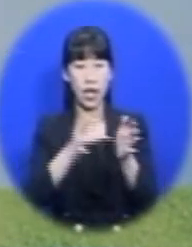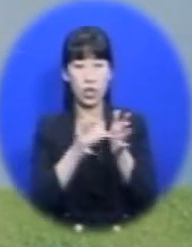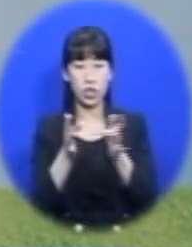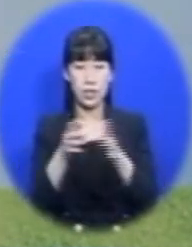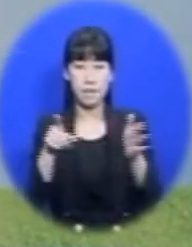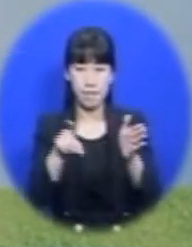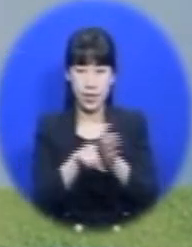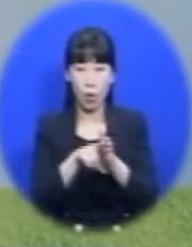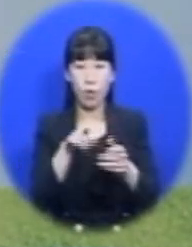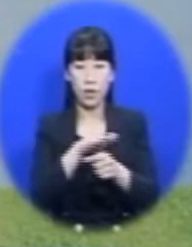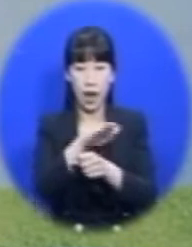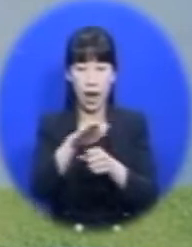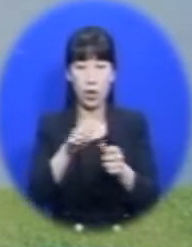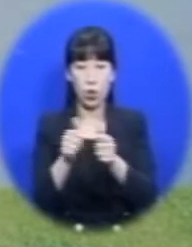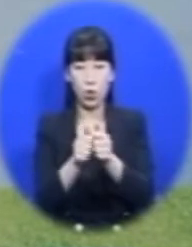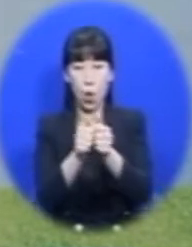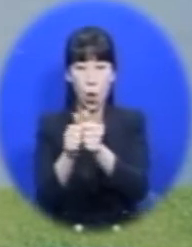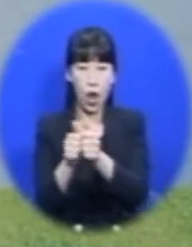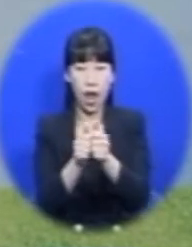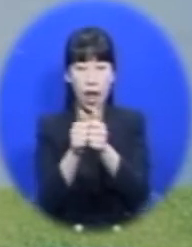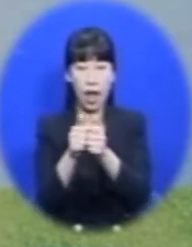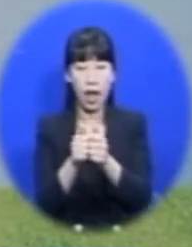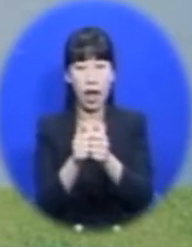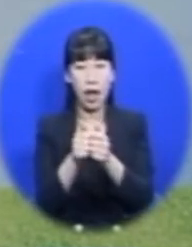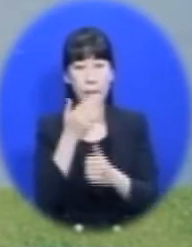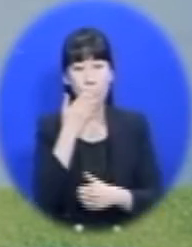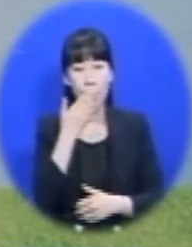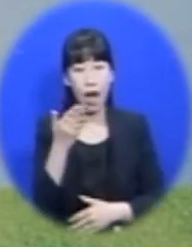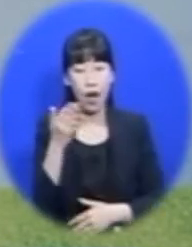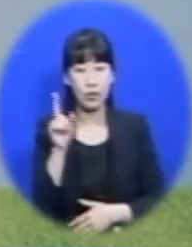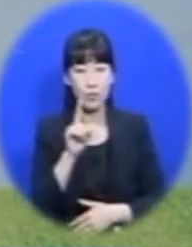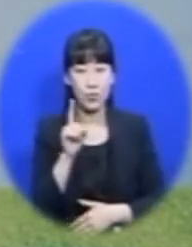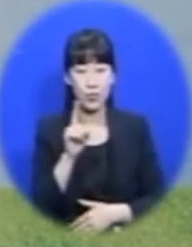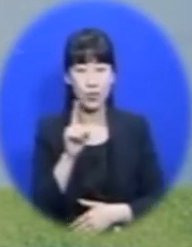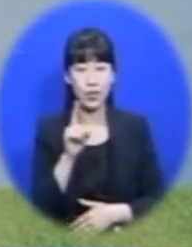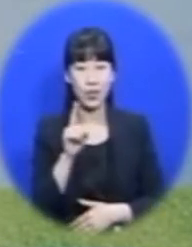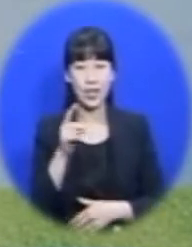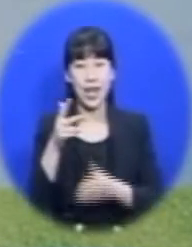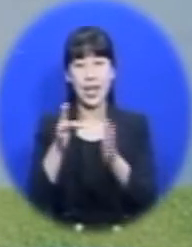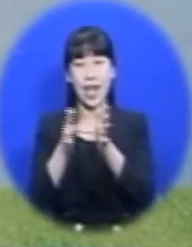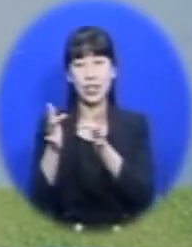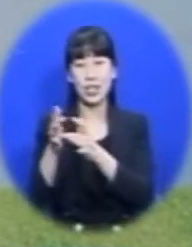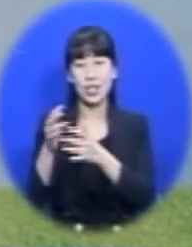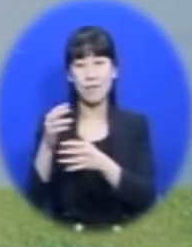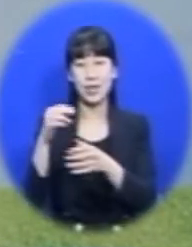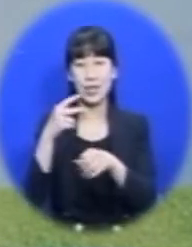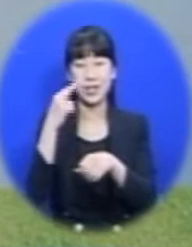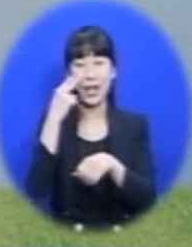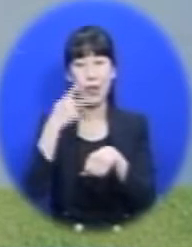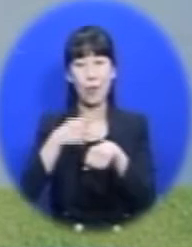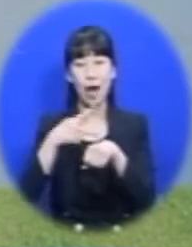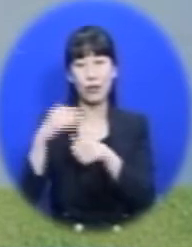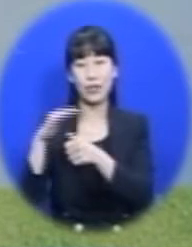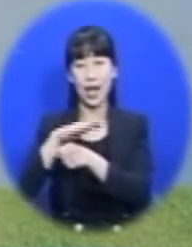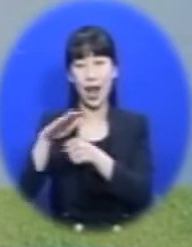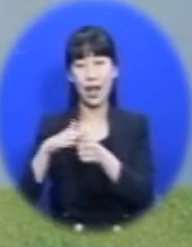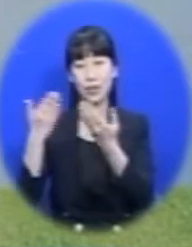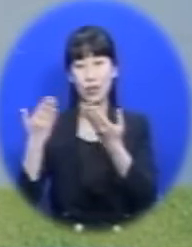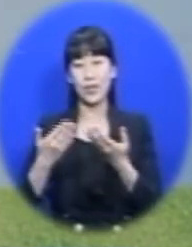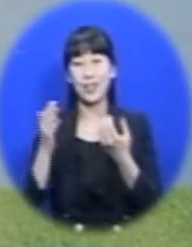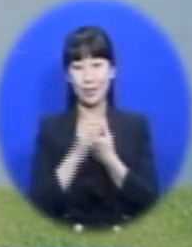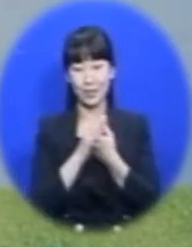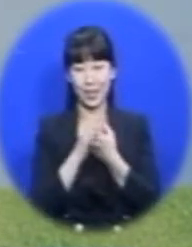사랑했고 주님과 동행할 수 있었던 것은 예수님이 사도 바울을 특별히 사랑했기 때문입니까? 우리는 사랑하지